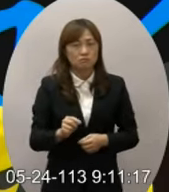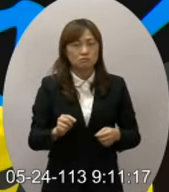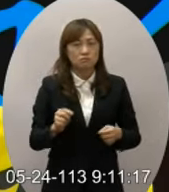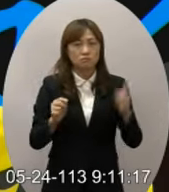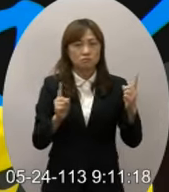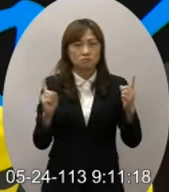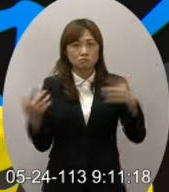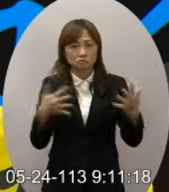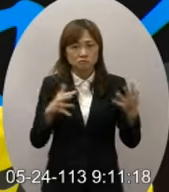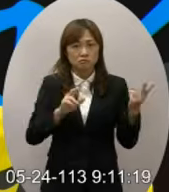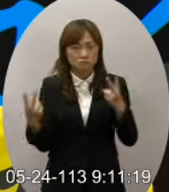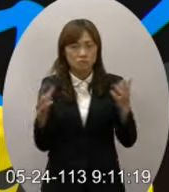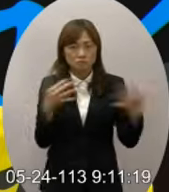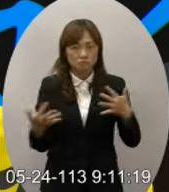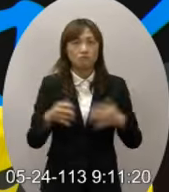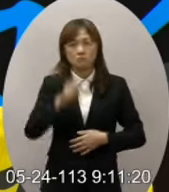支持国会改革，谢谢。